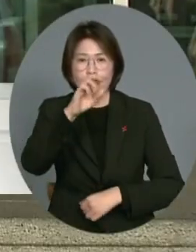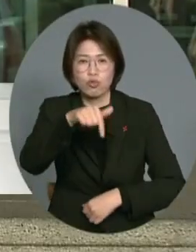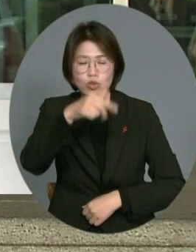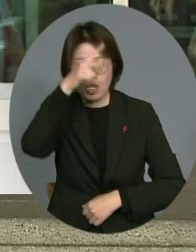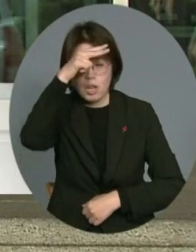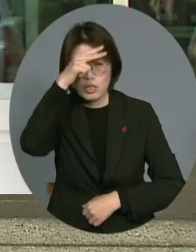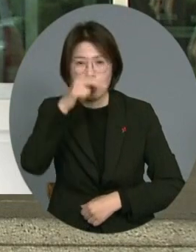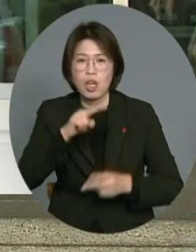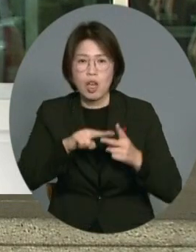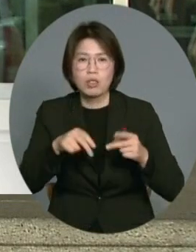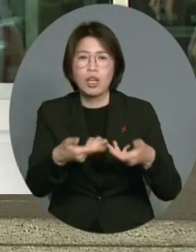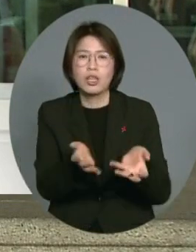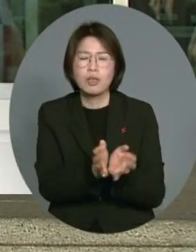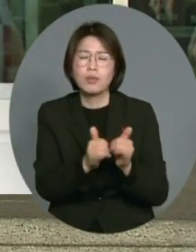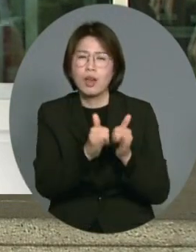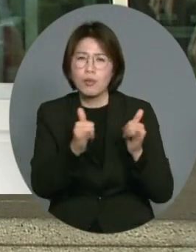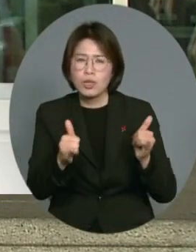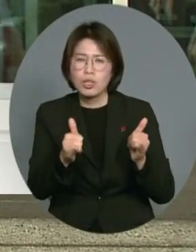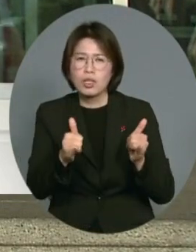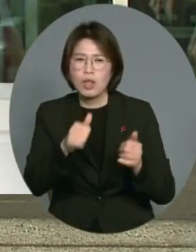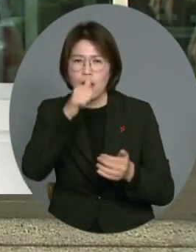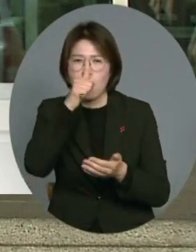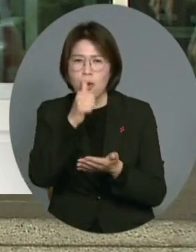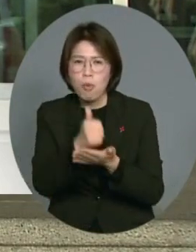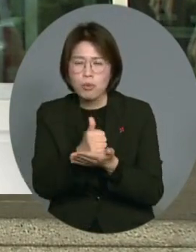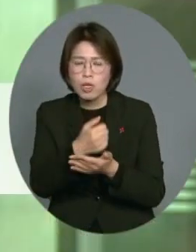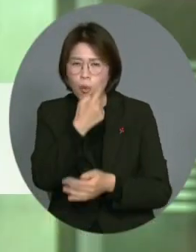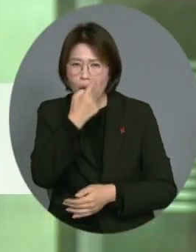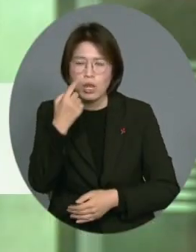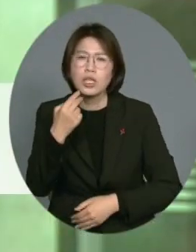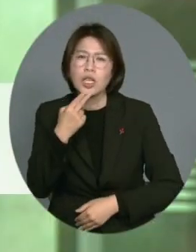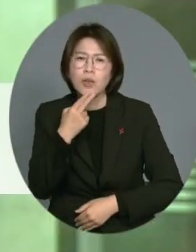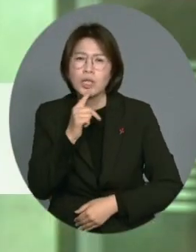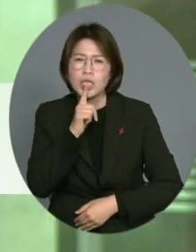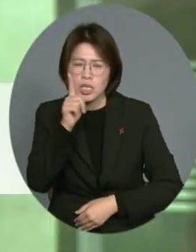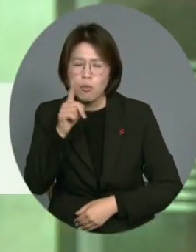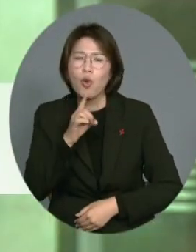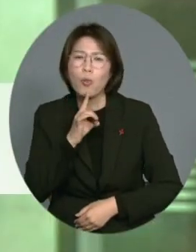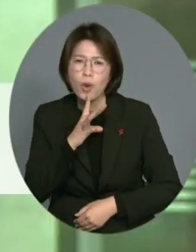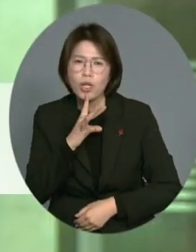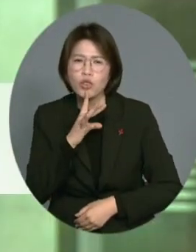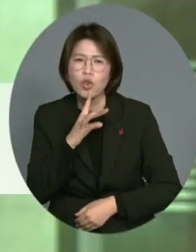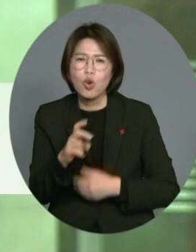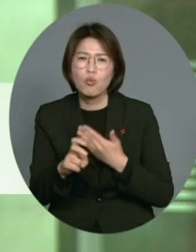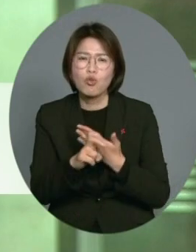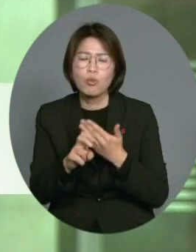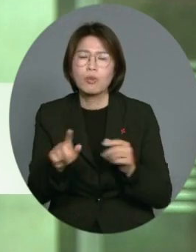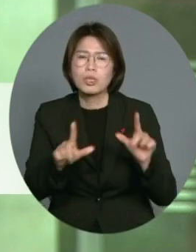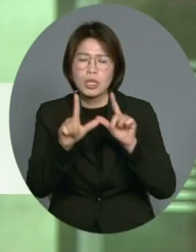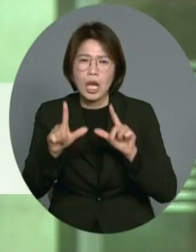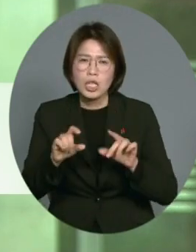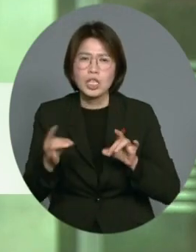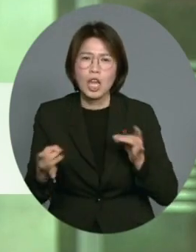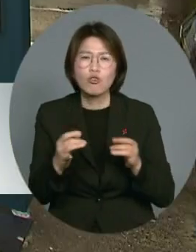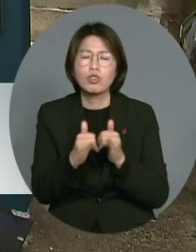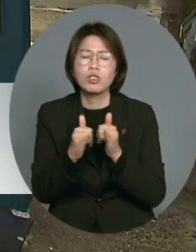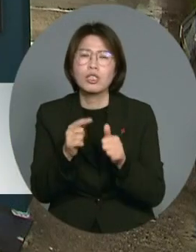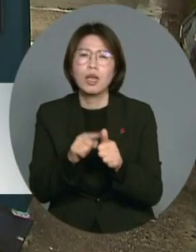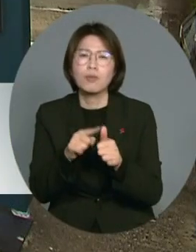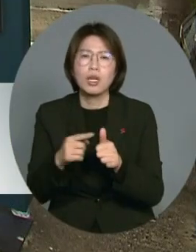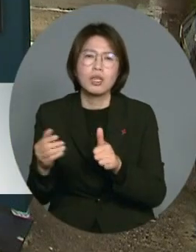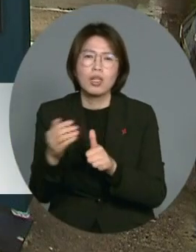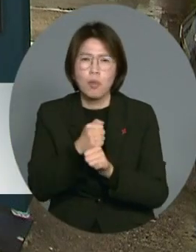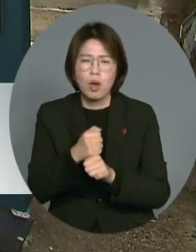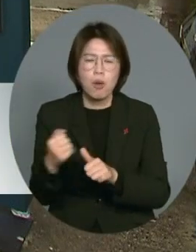강북경찰서 형사팀 팀원들이 범죄 사실 소명 없이 제보만으로 불법 체류 중인 태국인 남성을 체포하면서